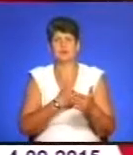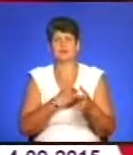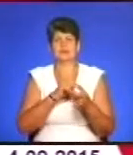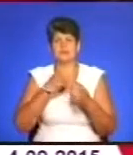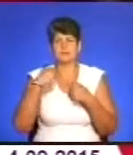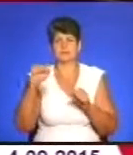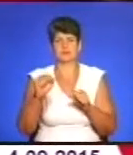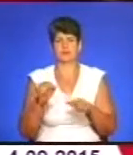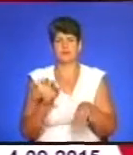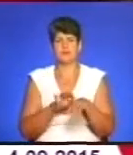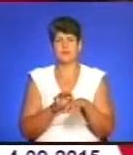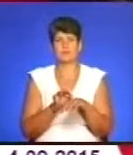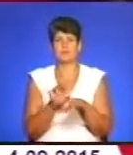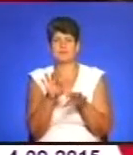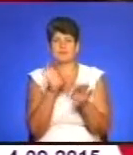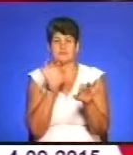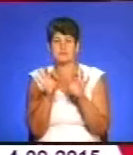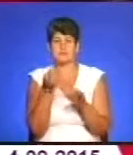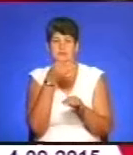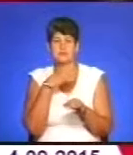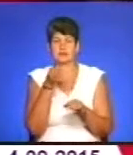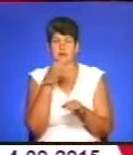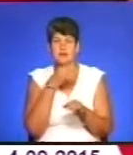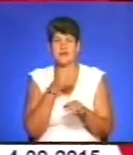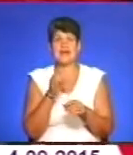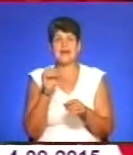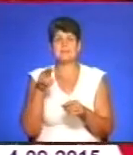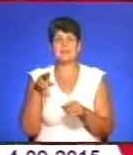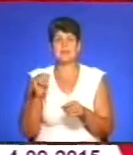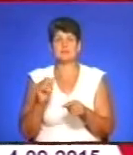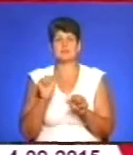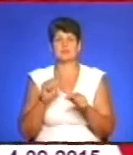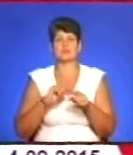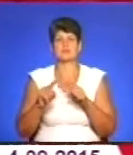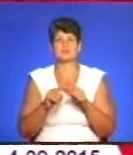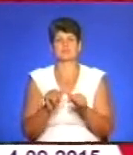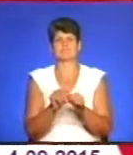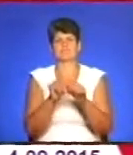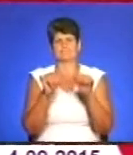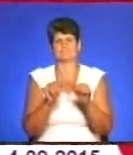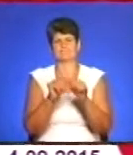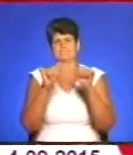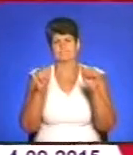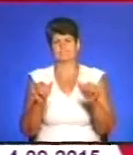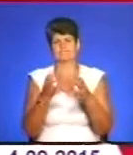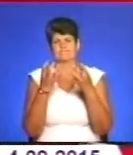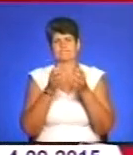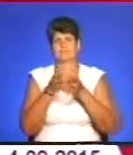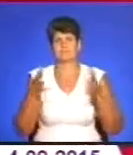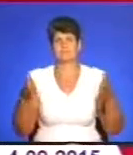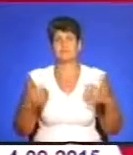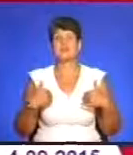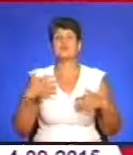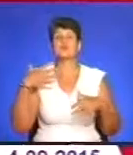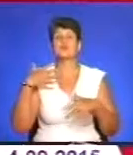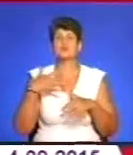хворобу. Якщо не підібрати ліки вчасно, епілепсія може швидко перерости у ще гіршу форму. Я розумію, що